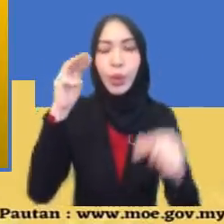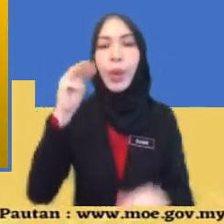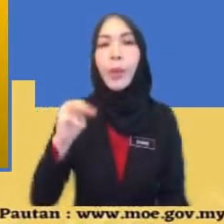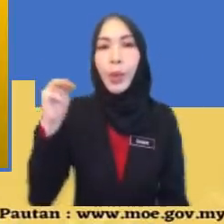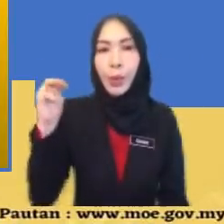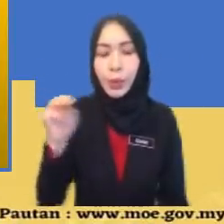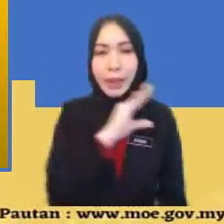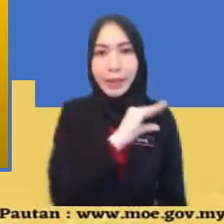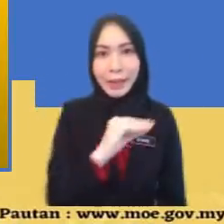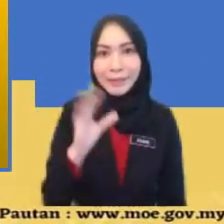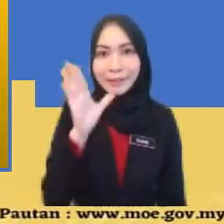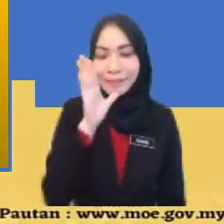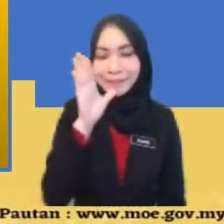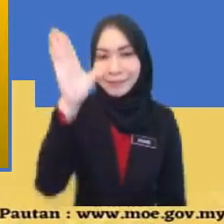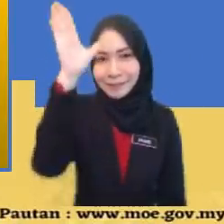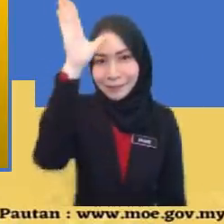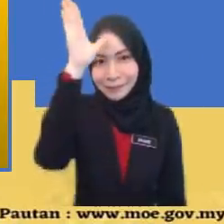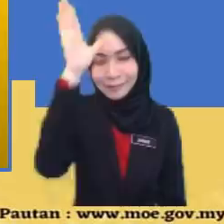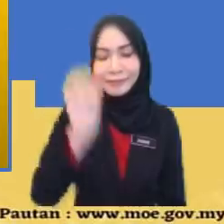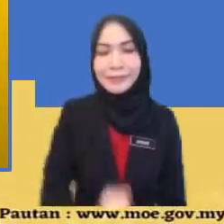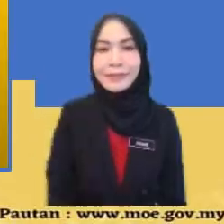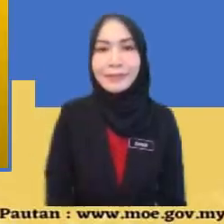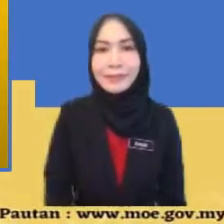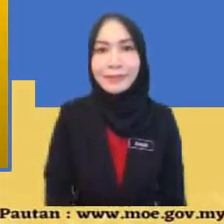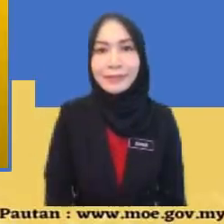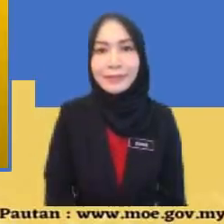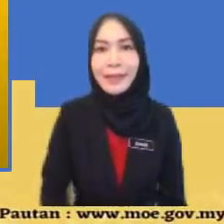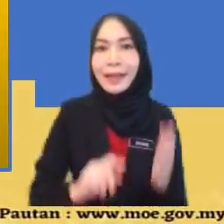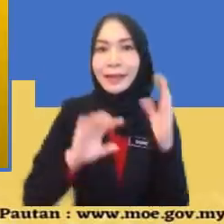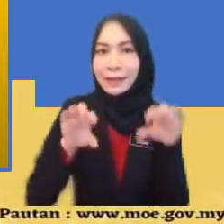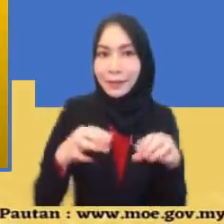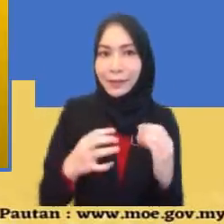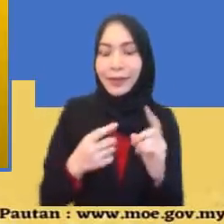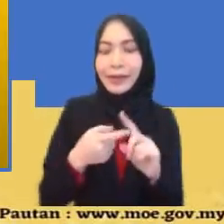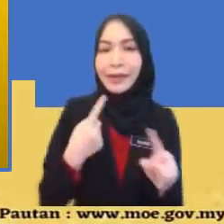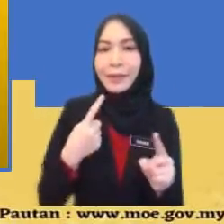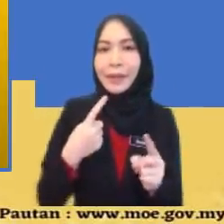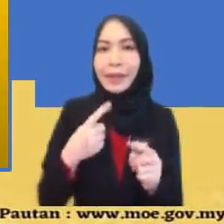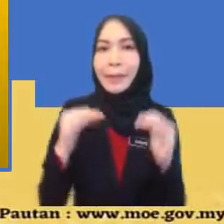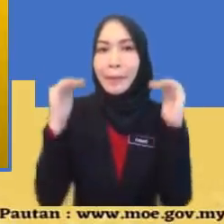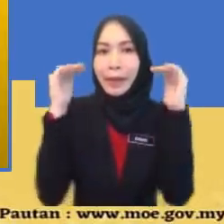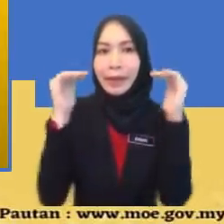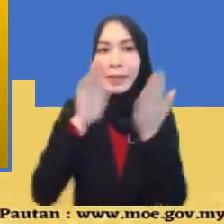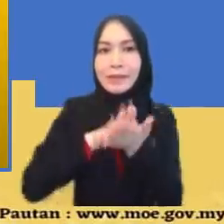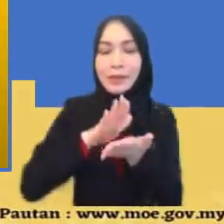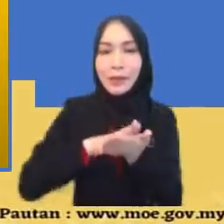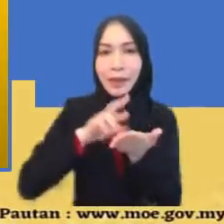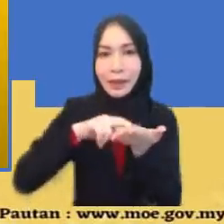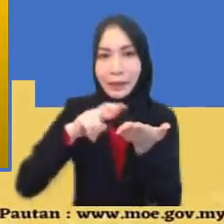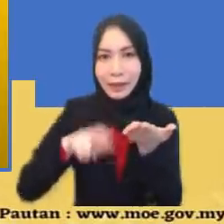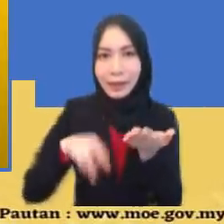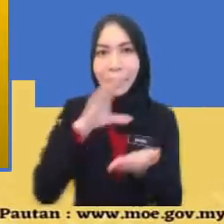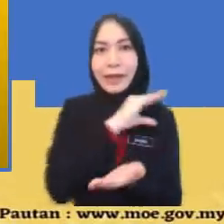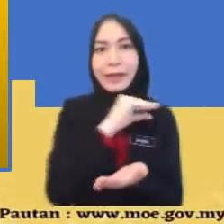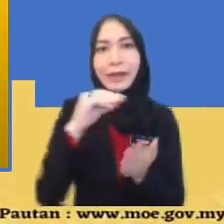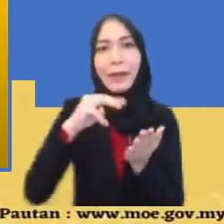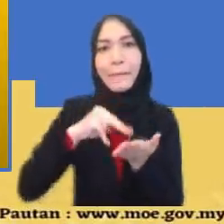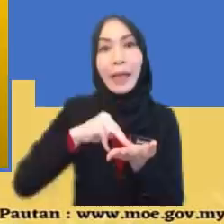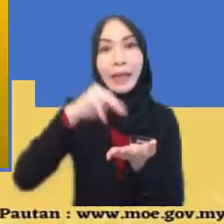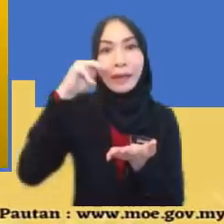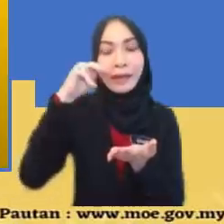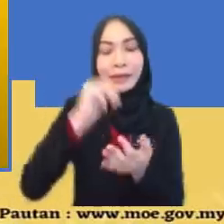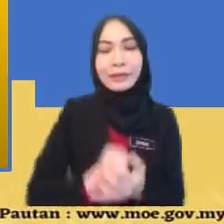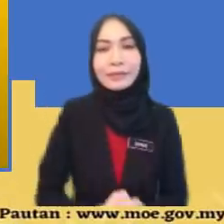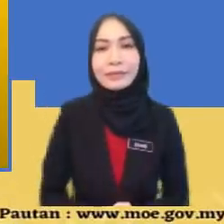Digital dari peringkat sekolah rendah hingga sekolah menengah yang sebenarnya boleh di SS dirujuk dimuat turun